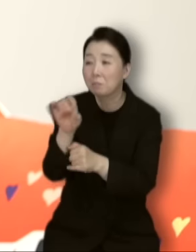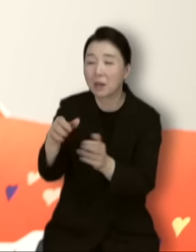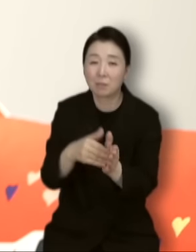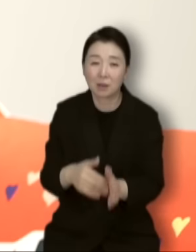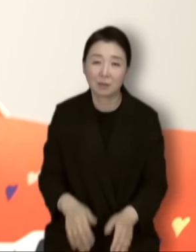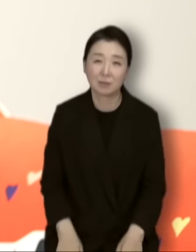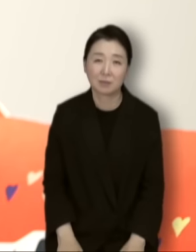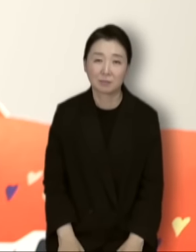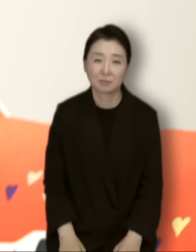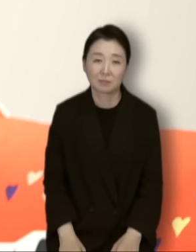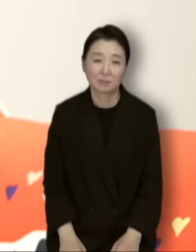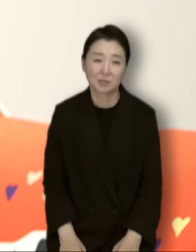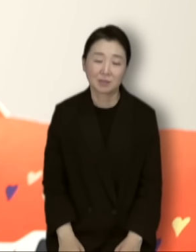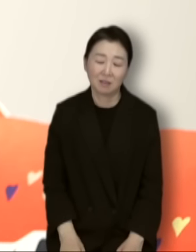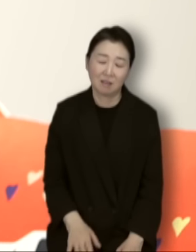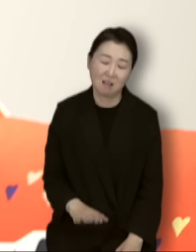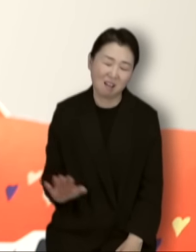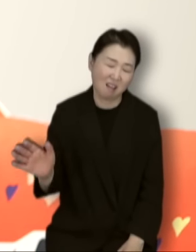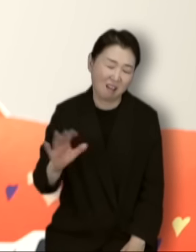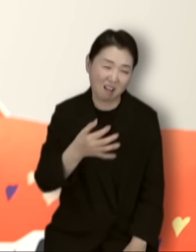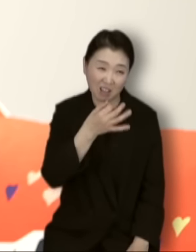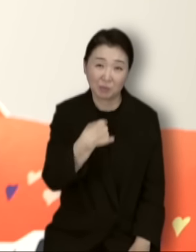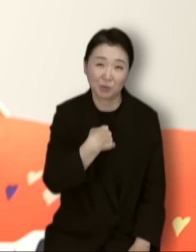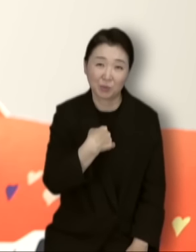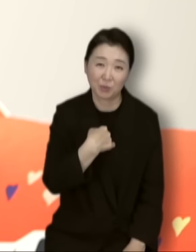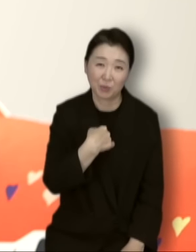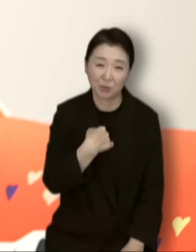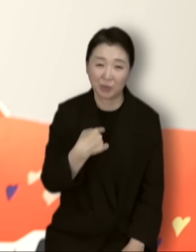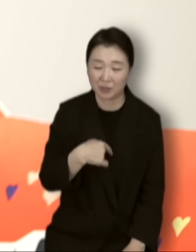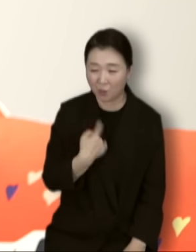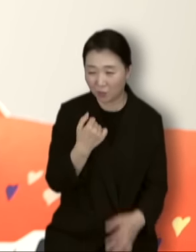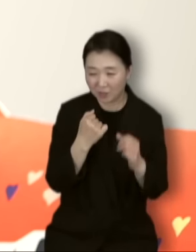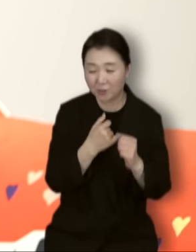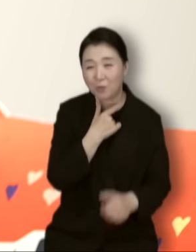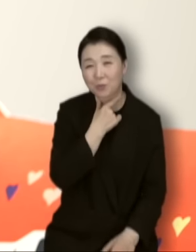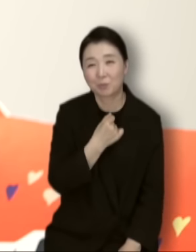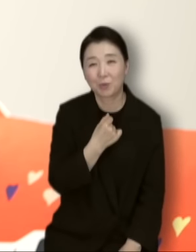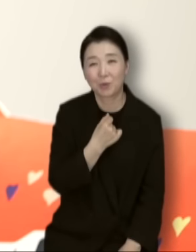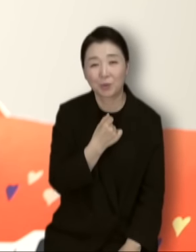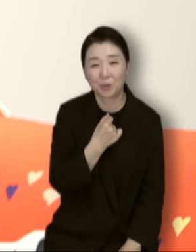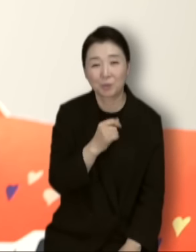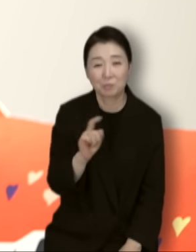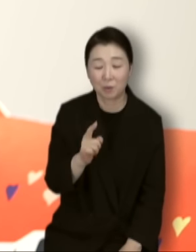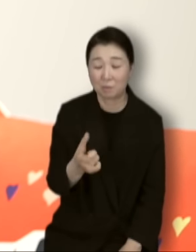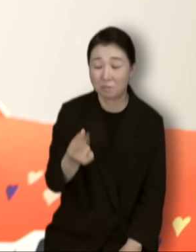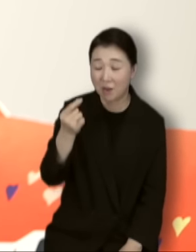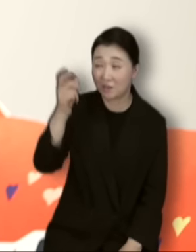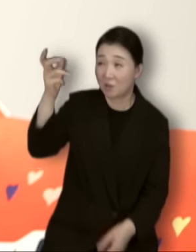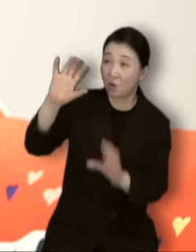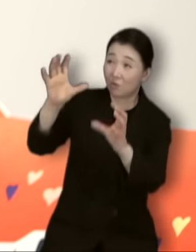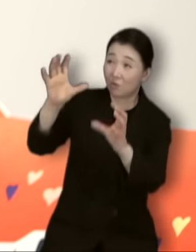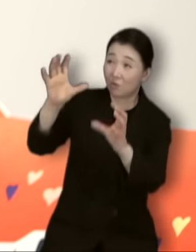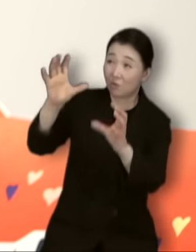기독교인이라고 대놓고 얘기해요 너무 벗겨 가지고요 그냥 저는 좀 혼자 있고 싶고 빨리 천국의 안식을